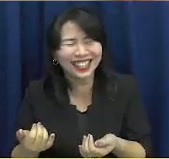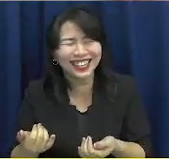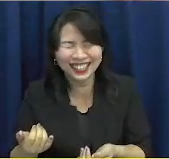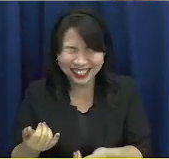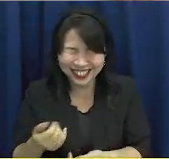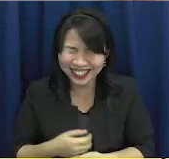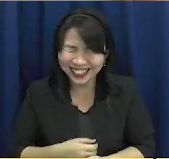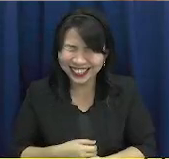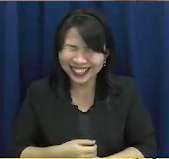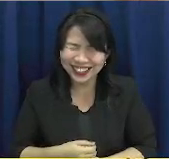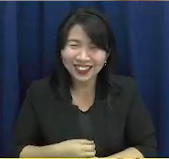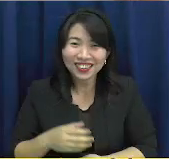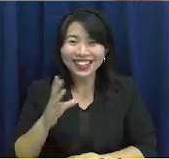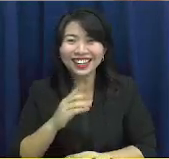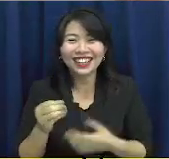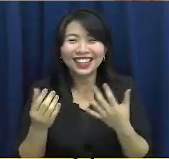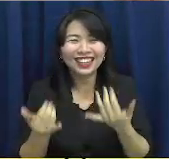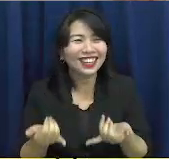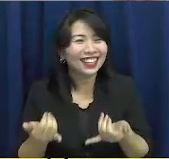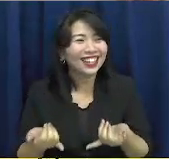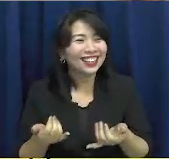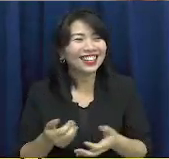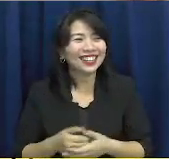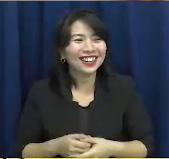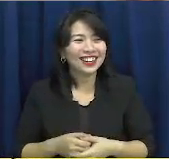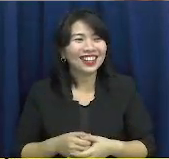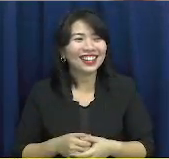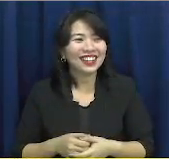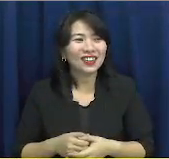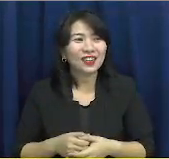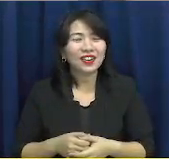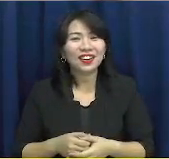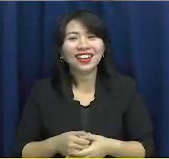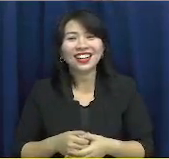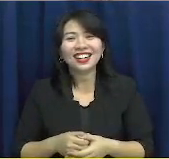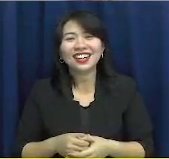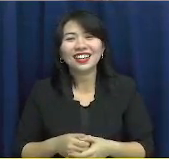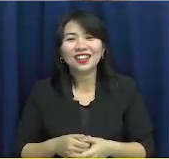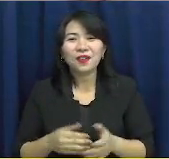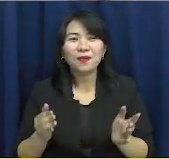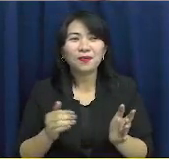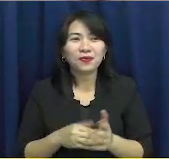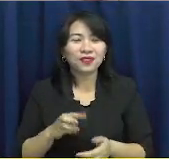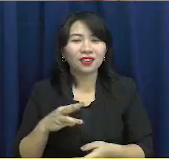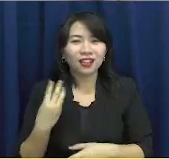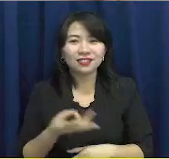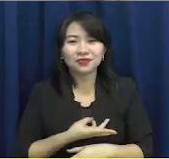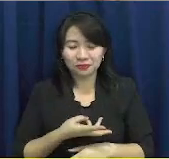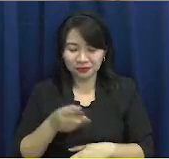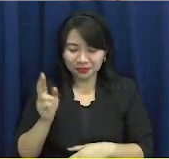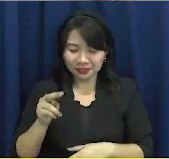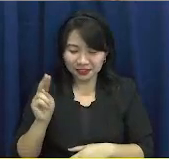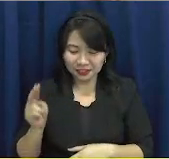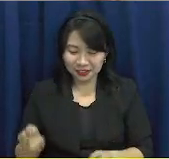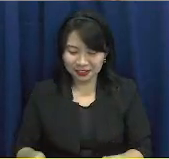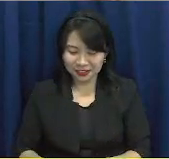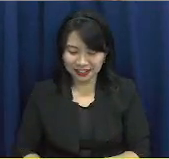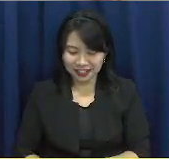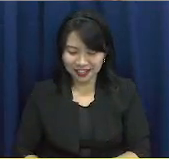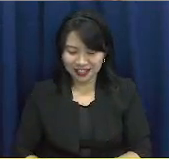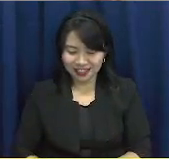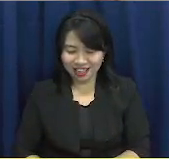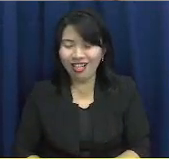Ang bibilis ng salita namin eh. Sinabi sa muna, habulat natin oras. Oh, tama, kasi kailangan natin ano eh. Madami pa rin gagawin eh. Okay,